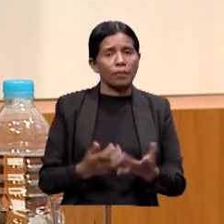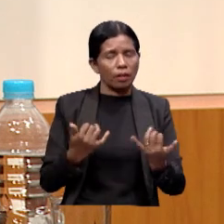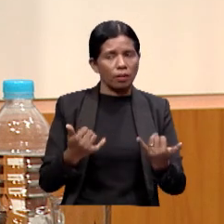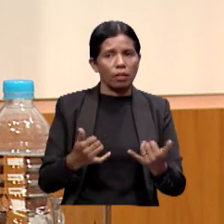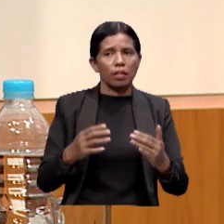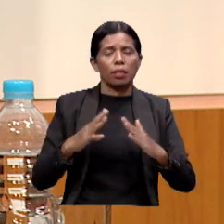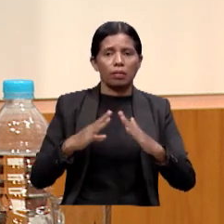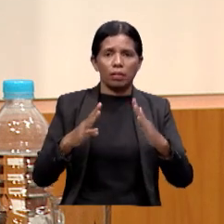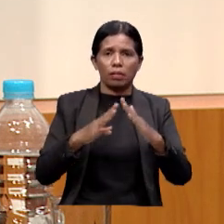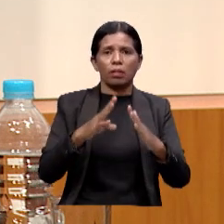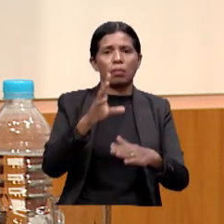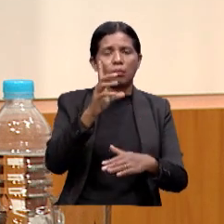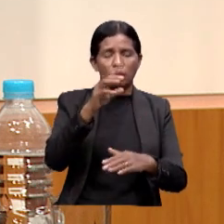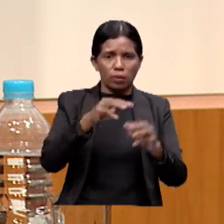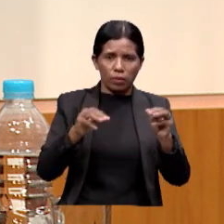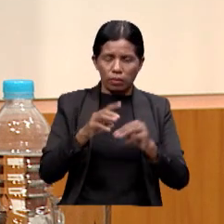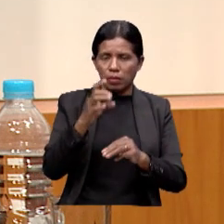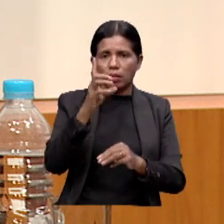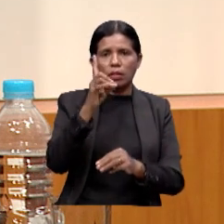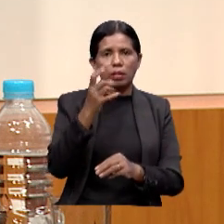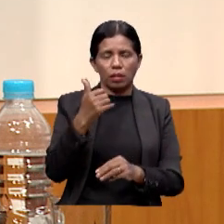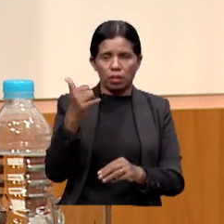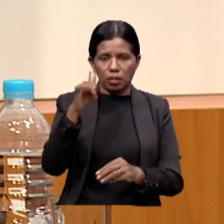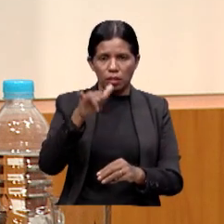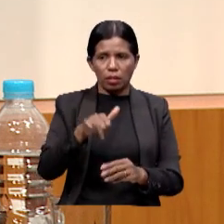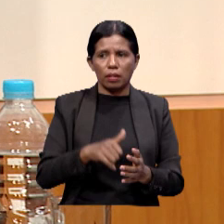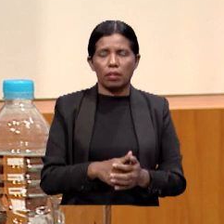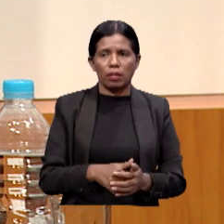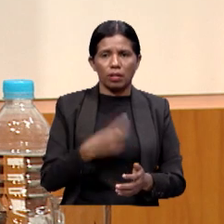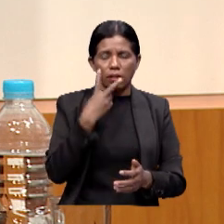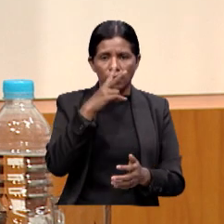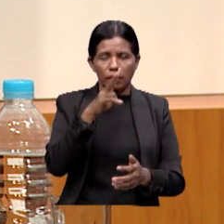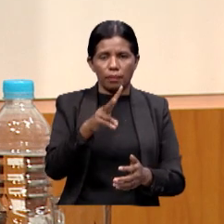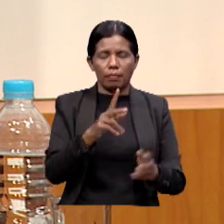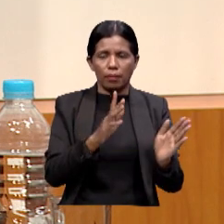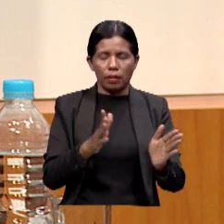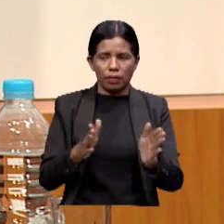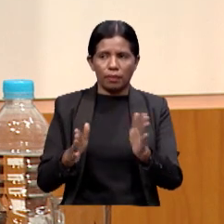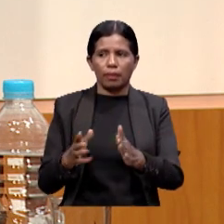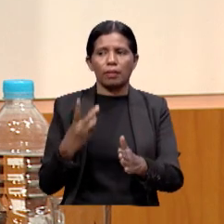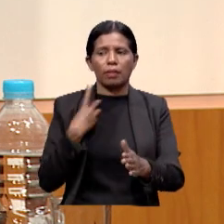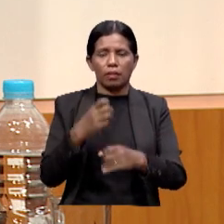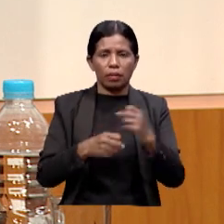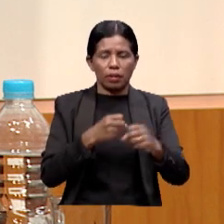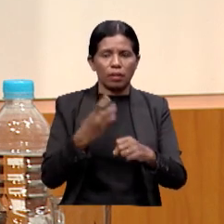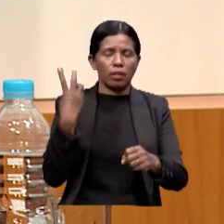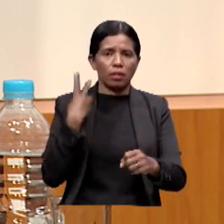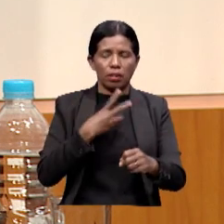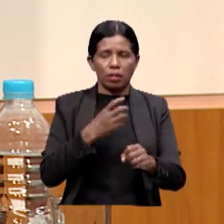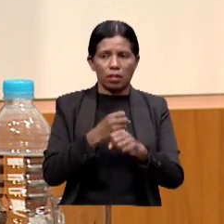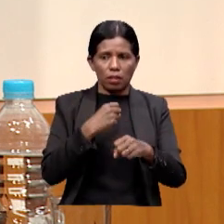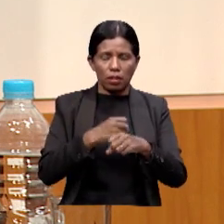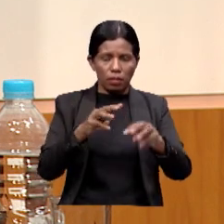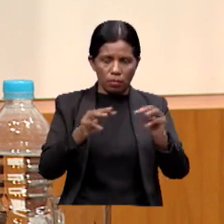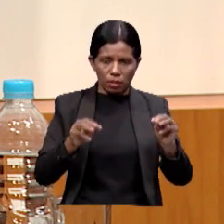capital municipio sira seluk ita seia fase ida bolo dan plano mestre. E tinan kota ita realiza plano mestre ba municipio